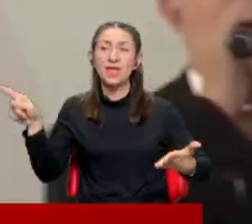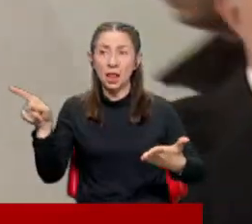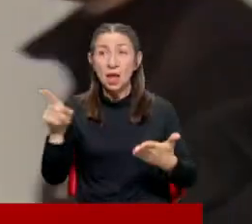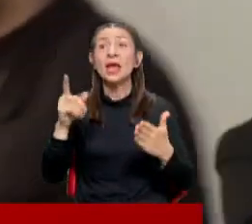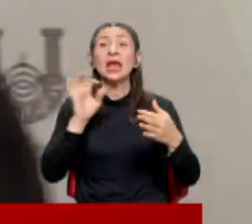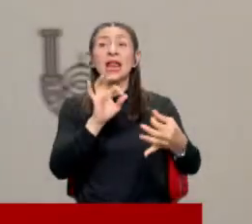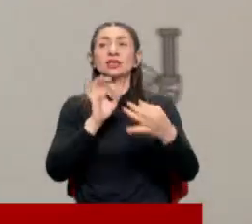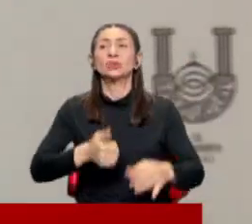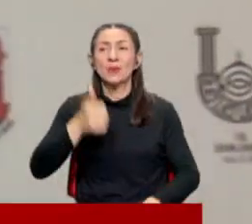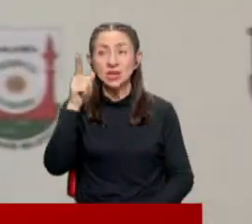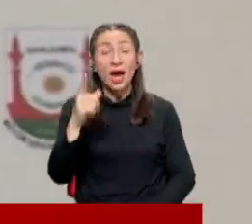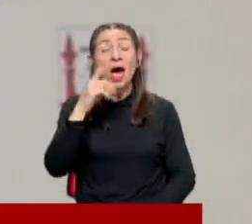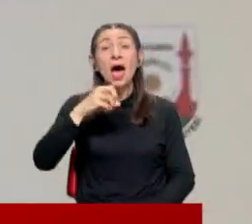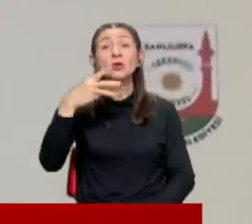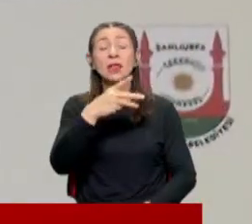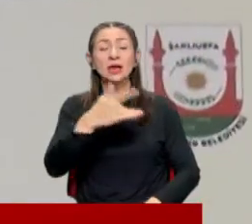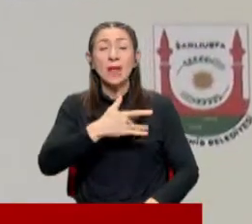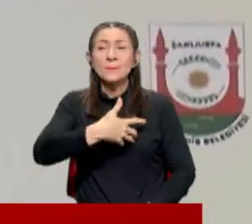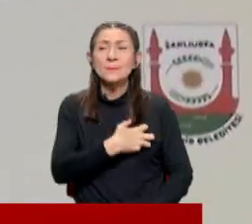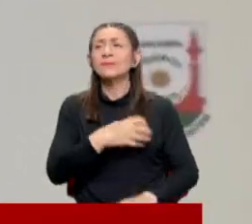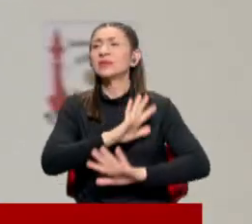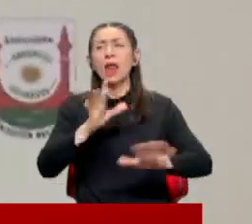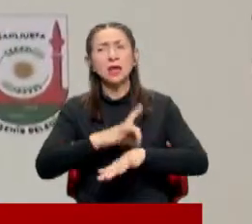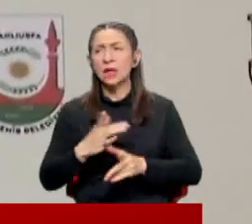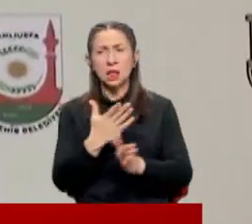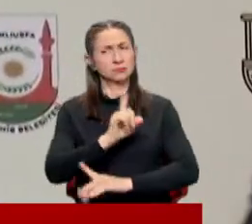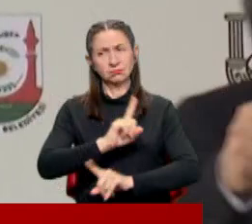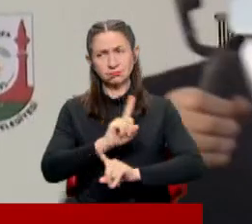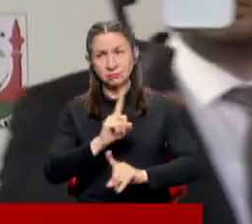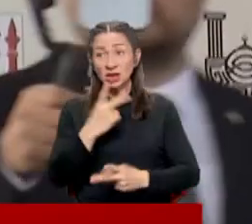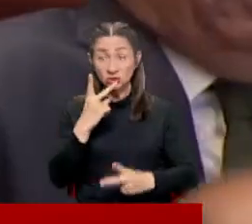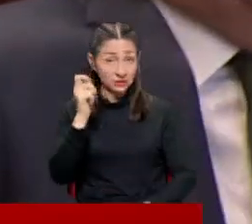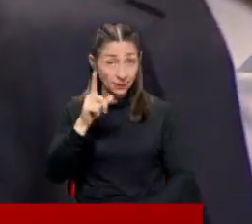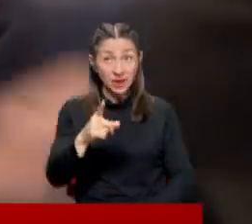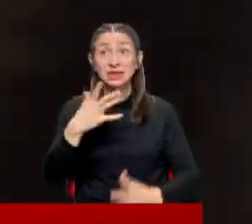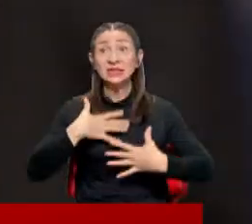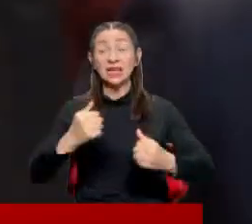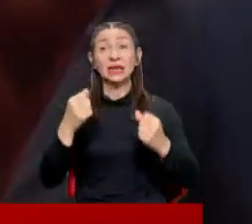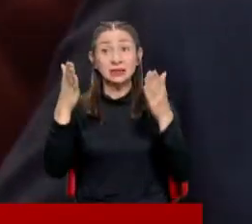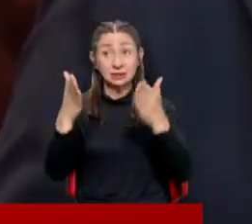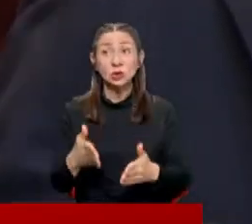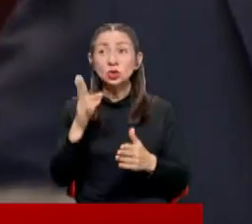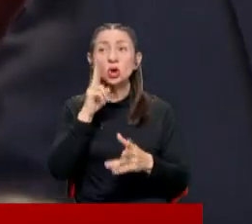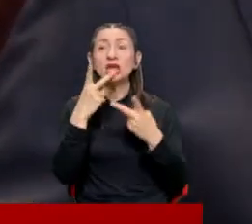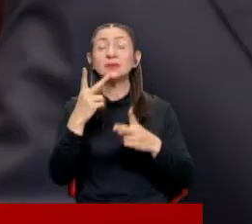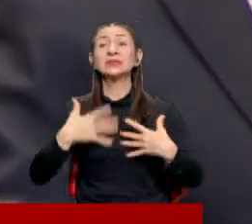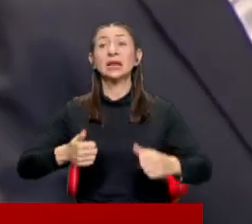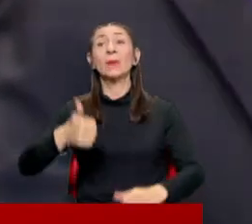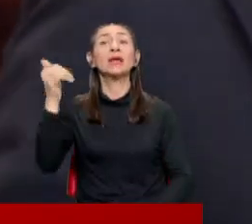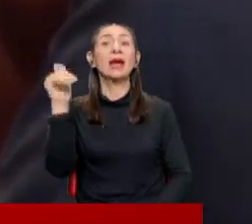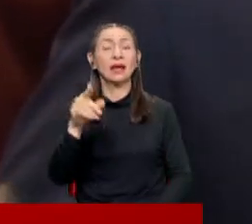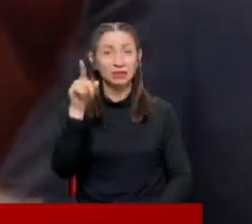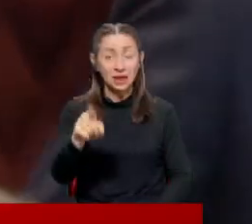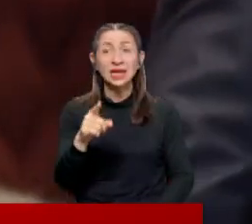edildi. İletişim Başkanlığı Erdoğan kalp krizi geçirmedi, hastaneye kaldırılmadı açıklaması yaptı. Sağlık durumuna ilişkin son açıklama Sağlık Bakanı'ndan